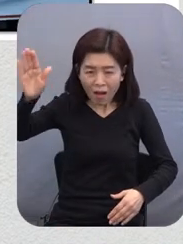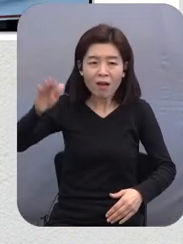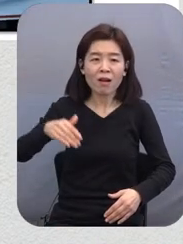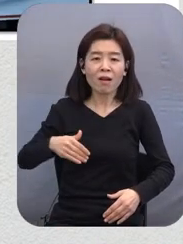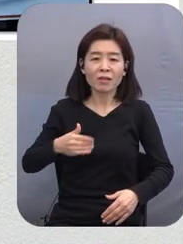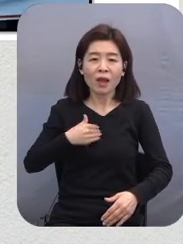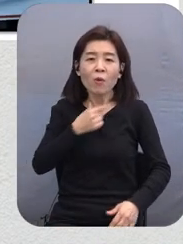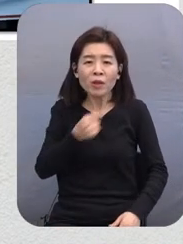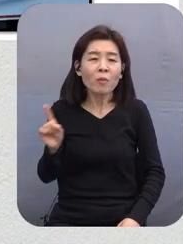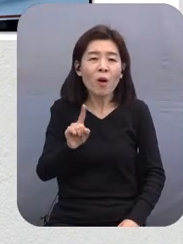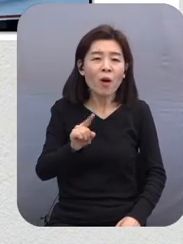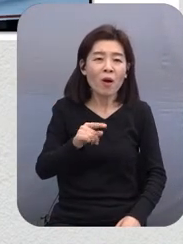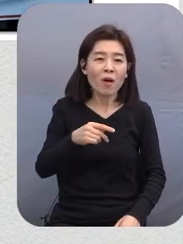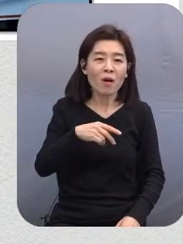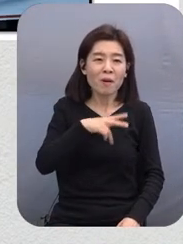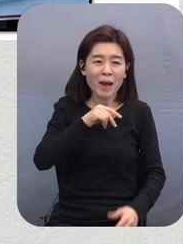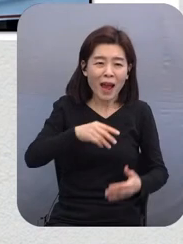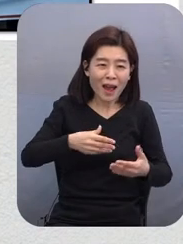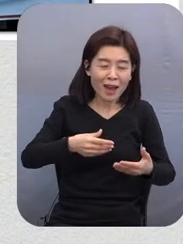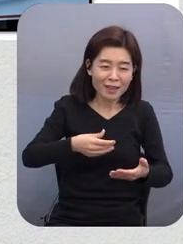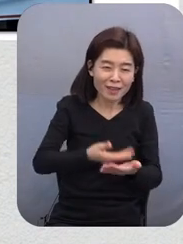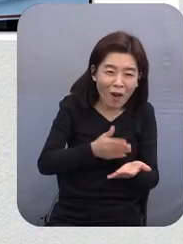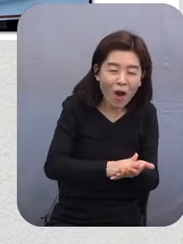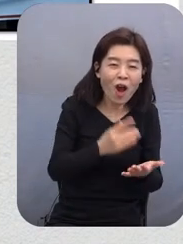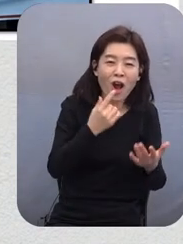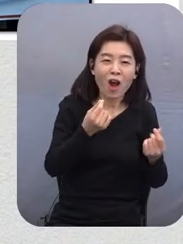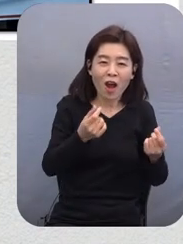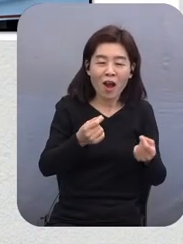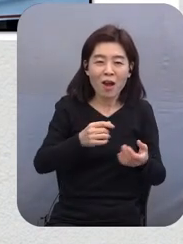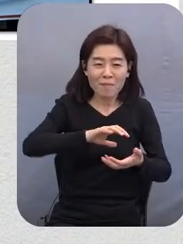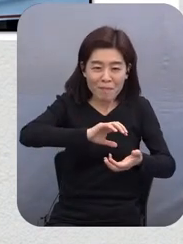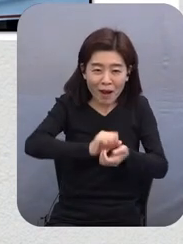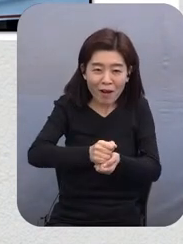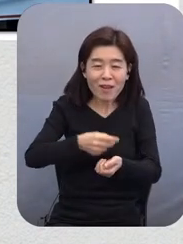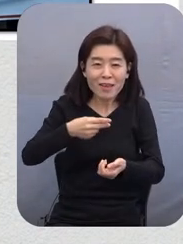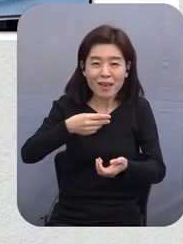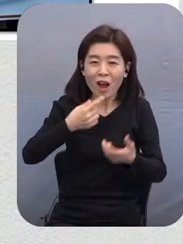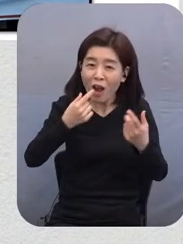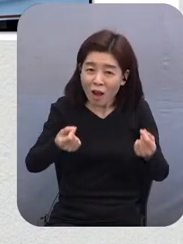파전이에요. 막걸리하고 파전이에요. 아닙니까?